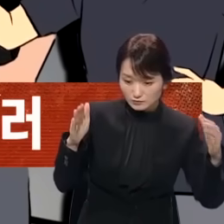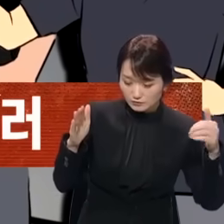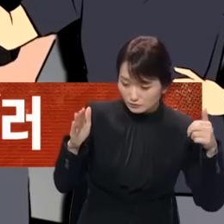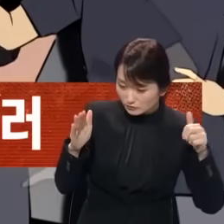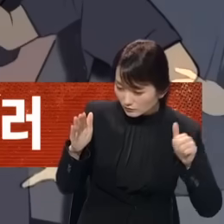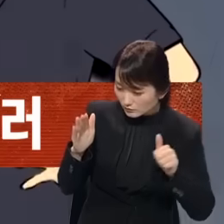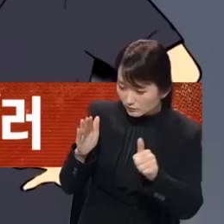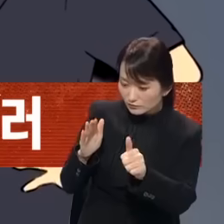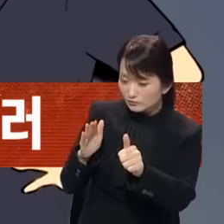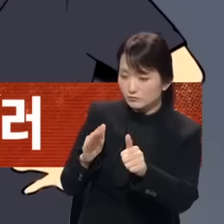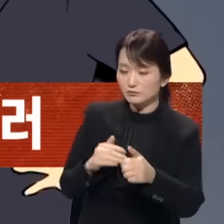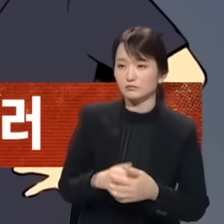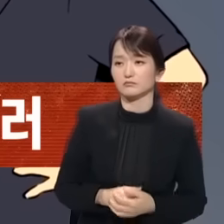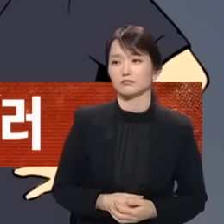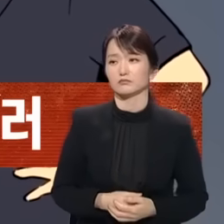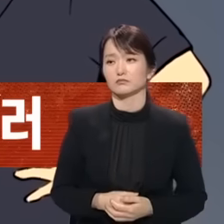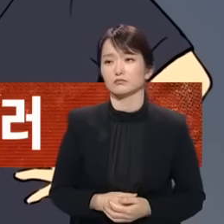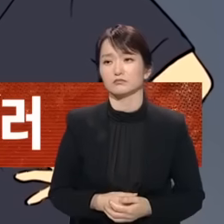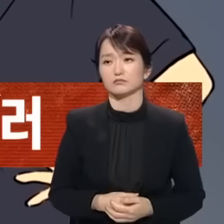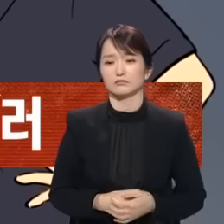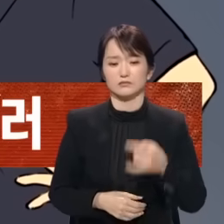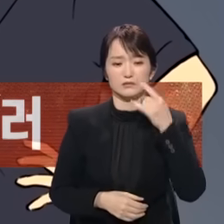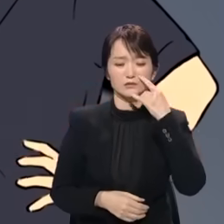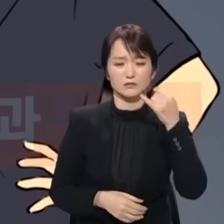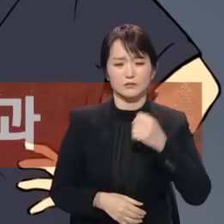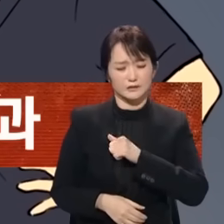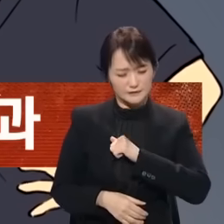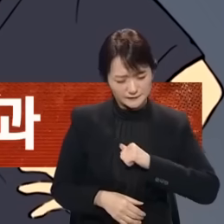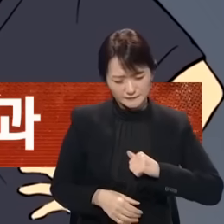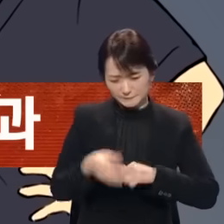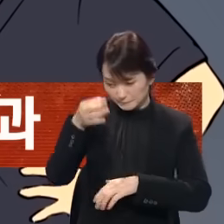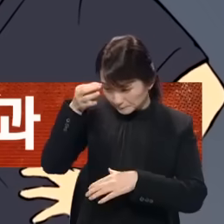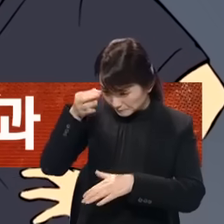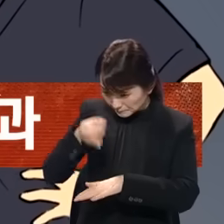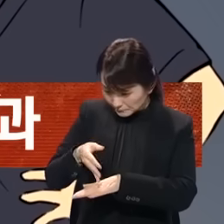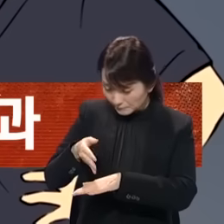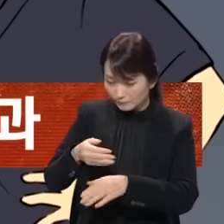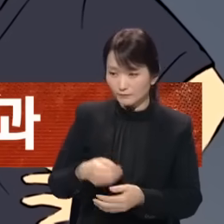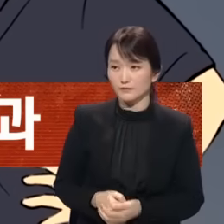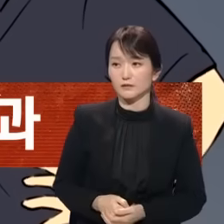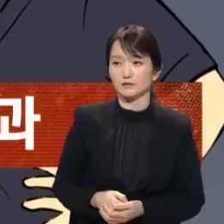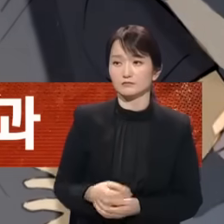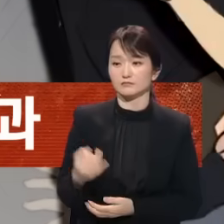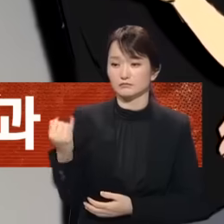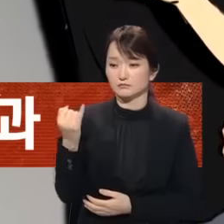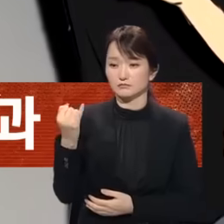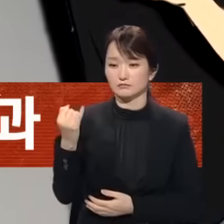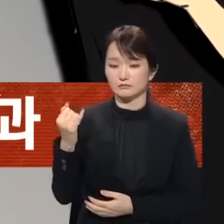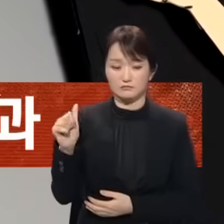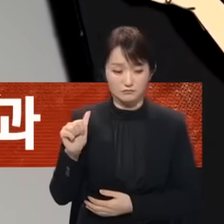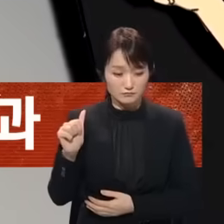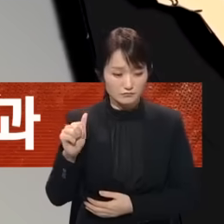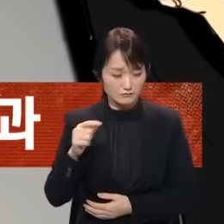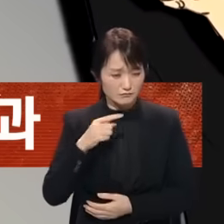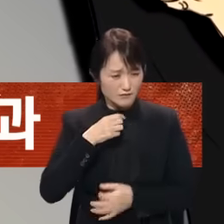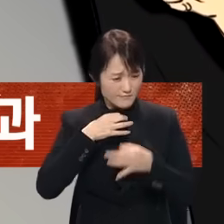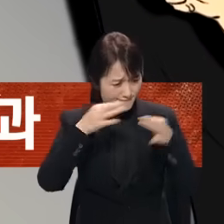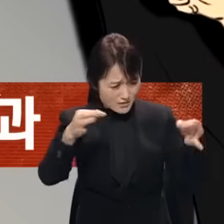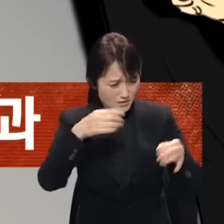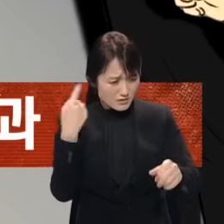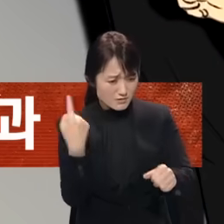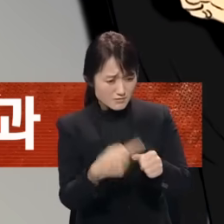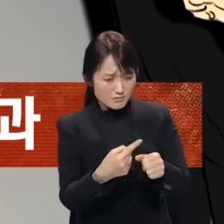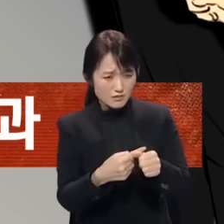얘기를 하는데 어머님은 사실 그래도 꽤 쭉 참으시면서 죄송하다고 했더랍니다 그래도 내 언니는 소리 지르고 뭐 욕설하고 이러니까 두 아들들이